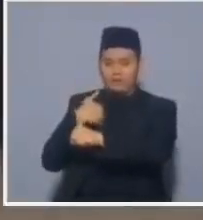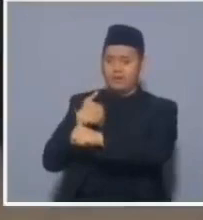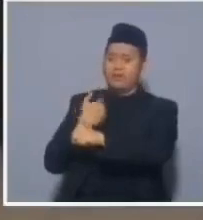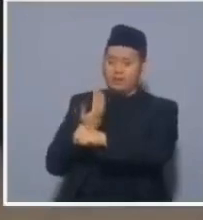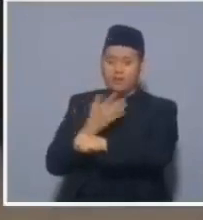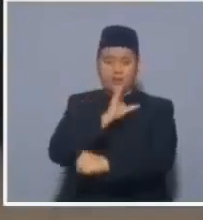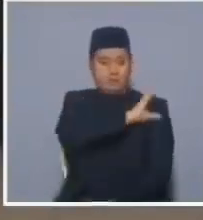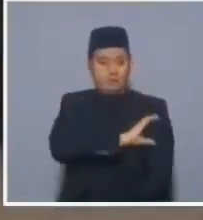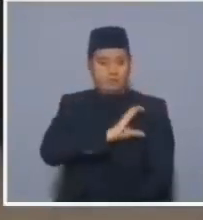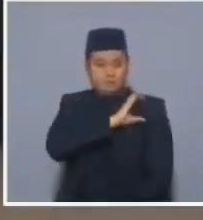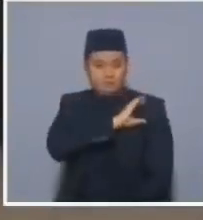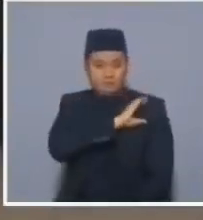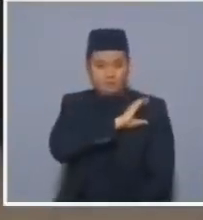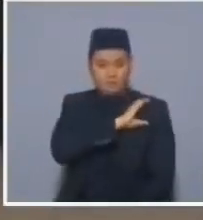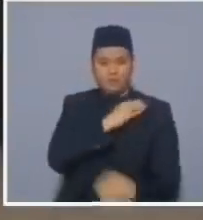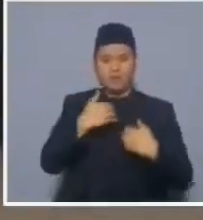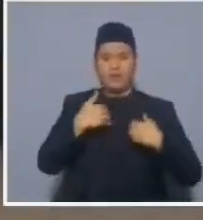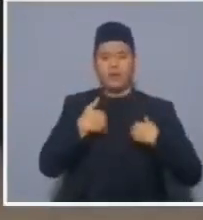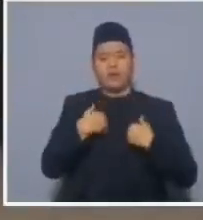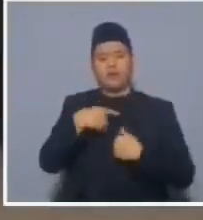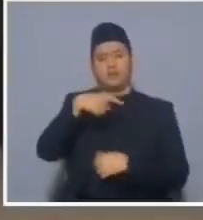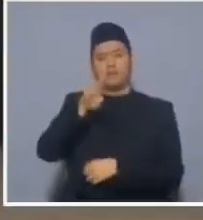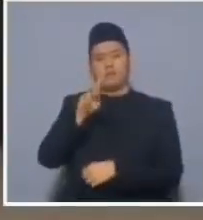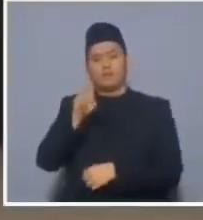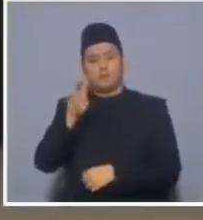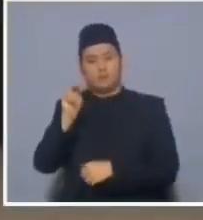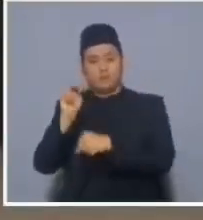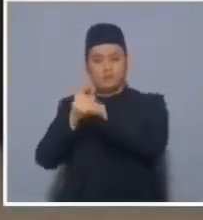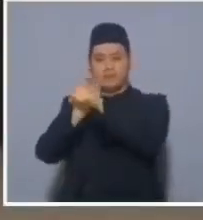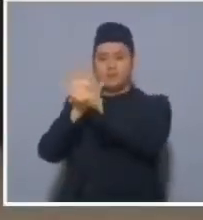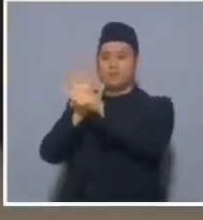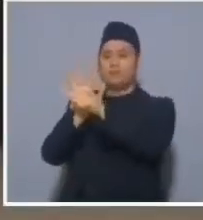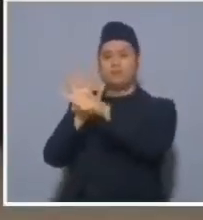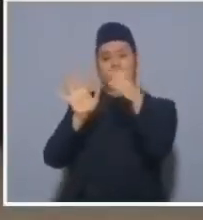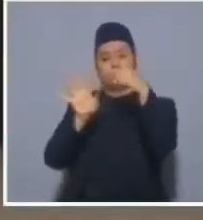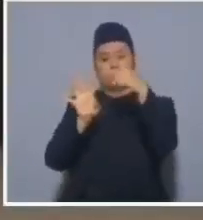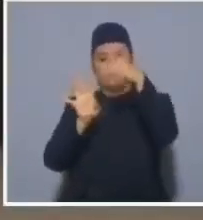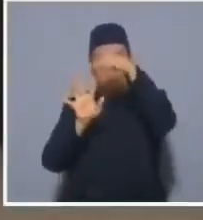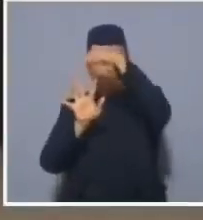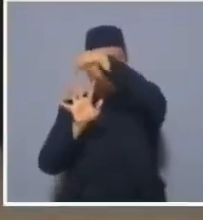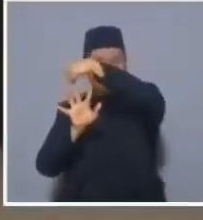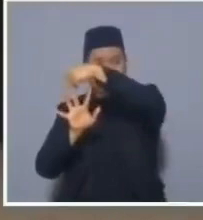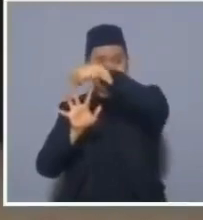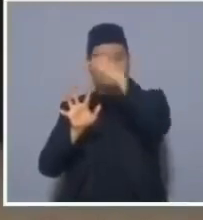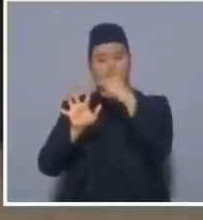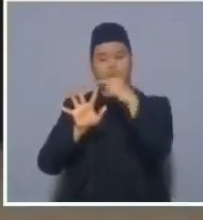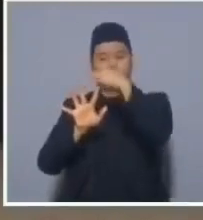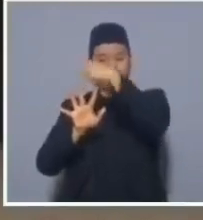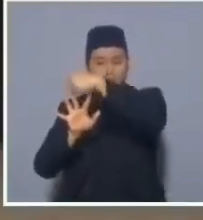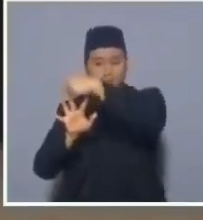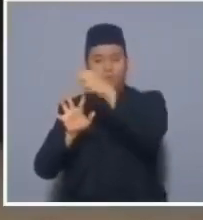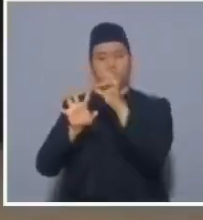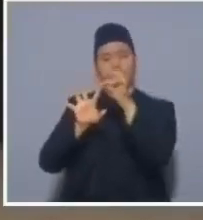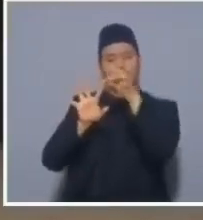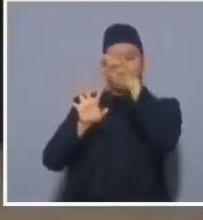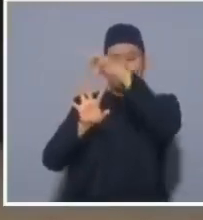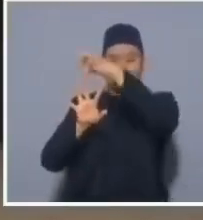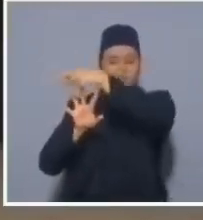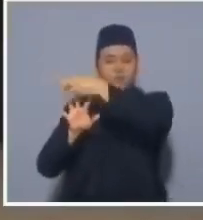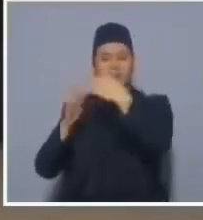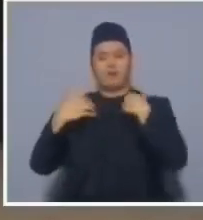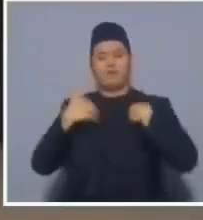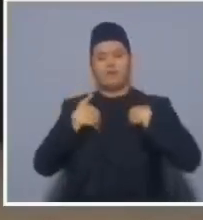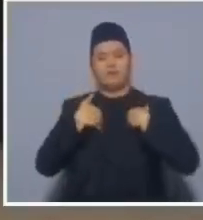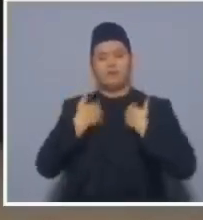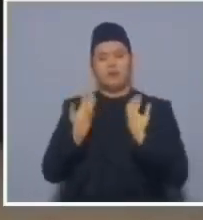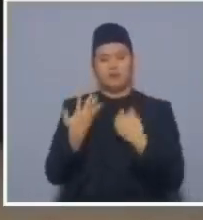ya. Dia ada spike protein di atas ni, corona dia. Dan spike protein ini dihasilkan oleh jujukan genetik di